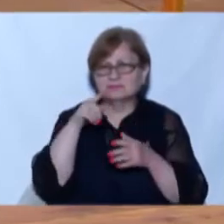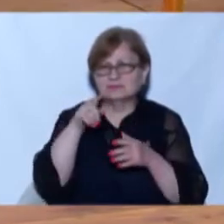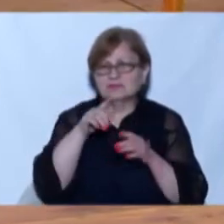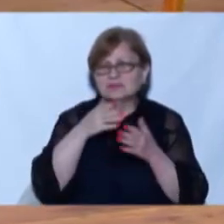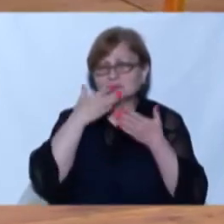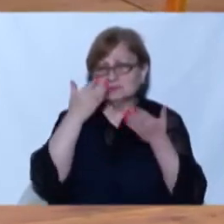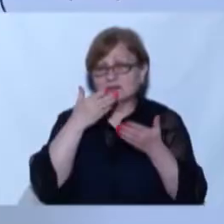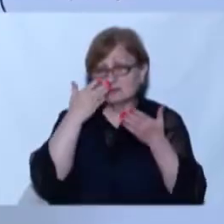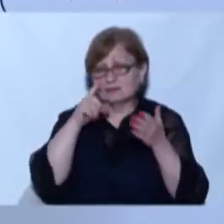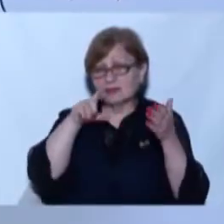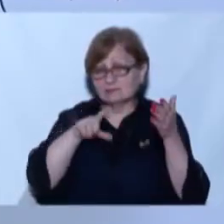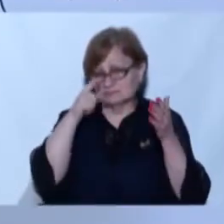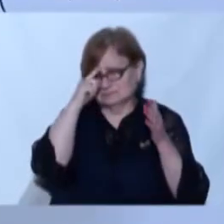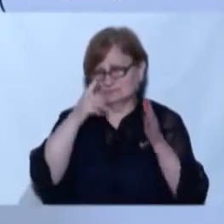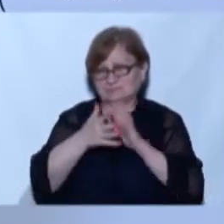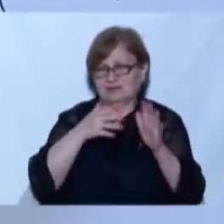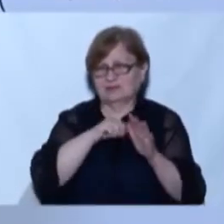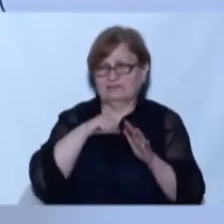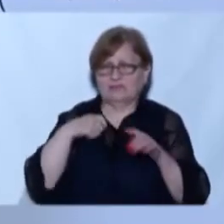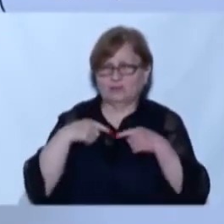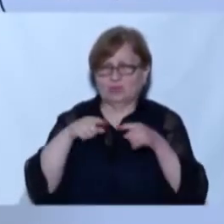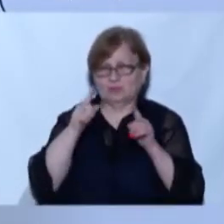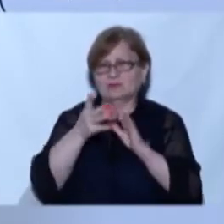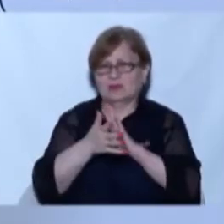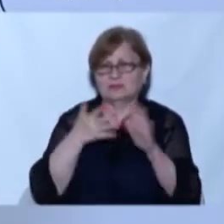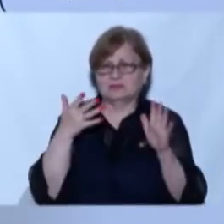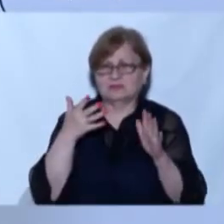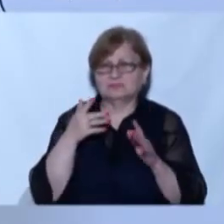გეტყვით ეს ნაწილი და კიდევ ერთხელ